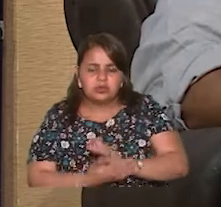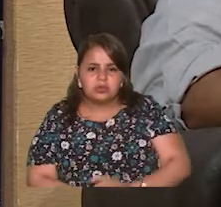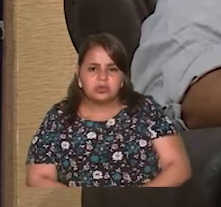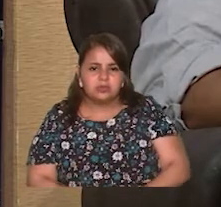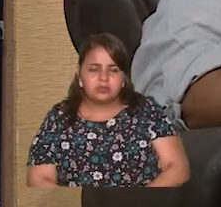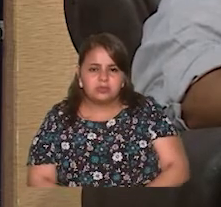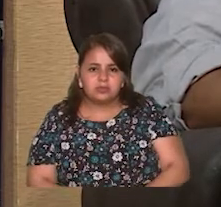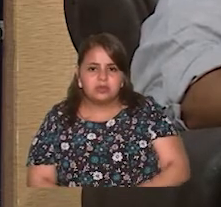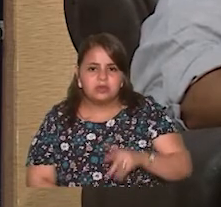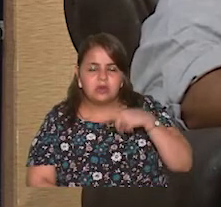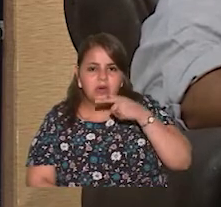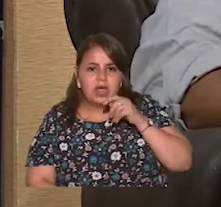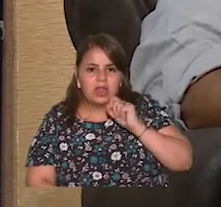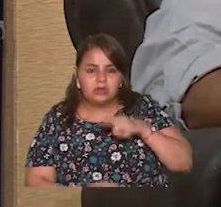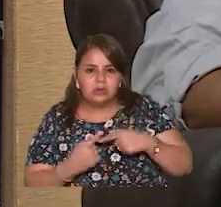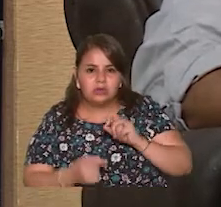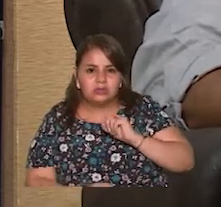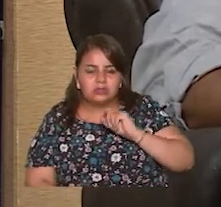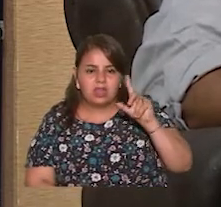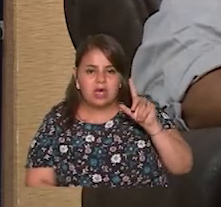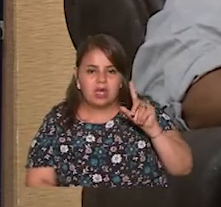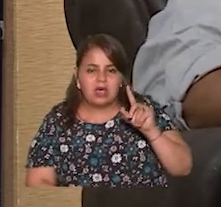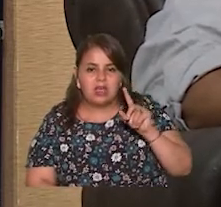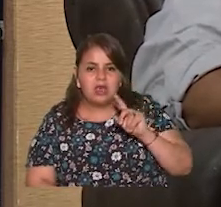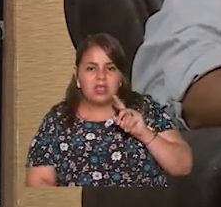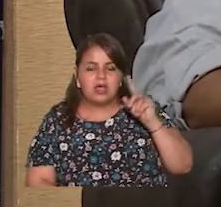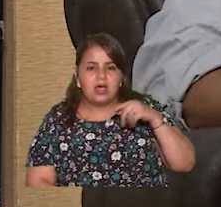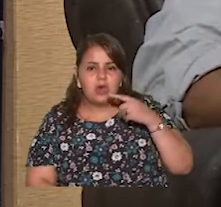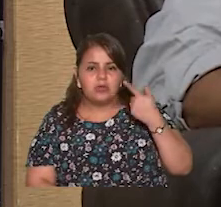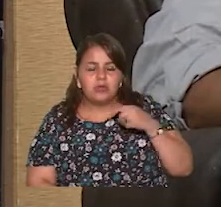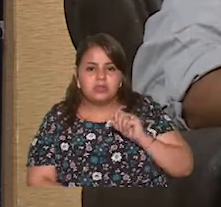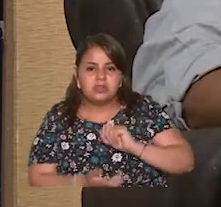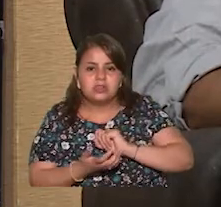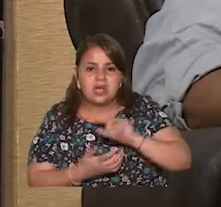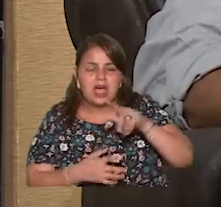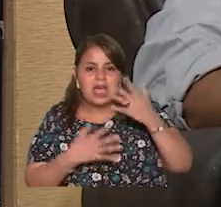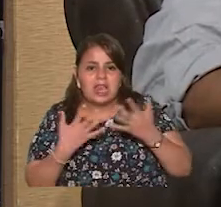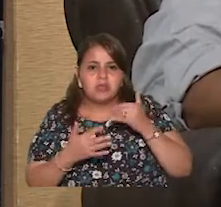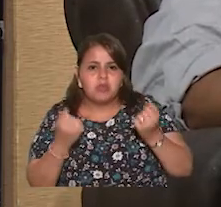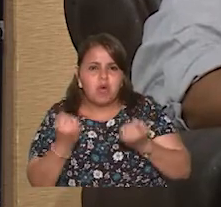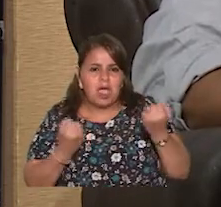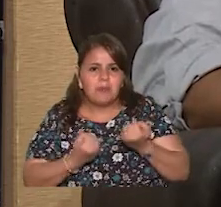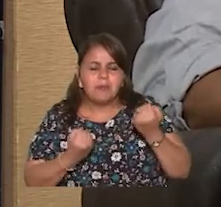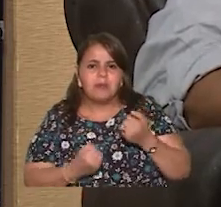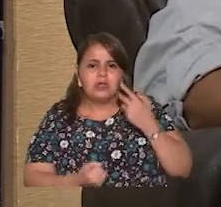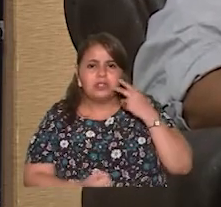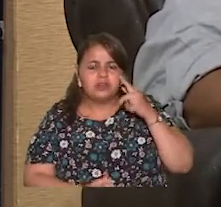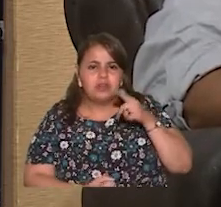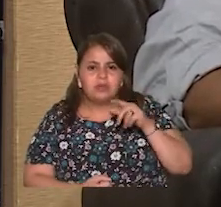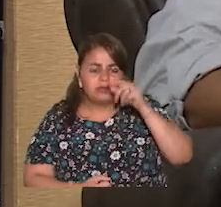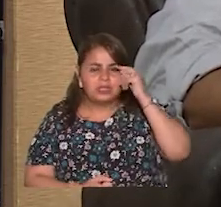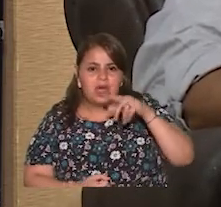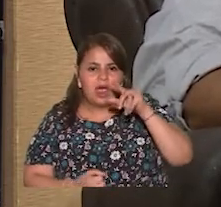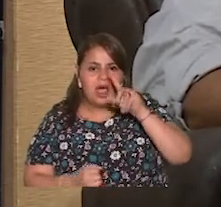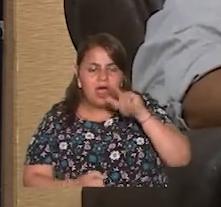لي يعني هو مش دايما صح، هو عايز الصح، بيجري ورا الصح علشان يعمله. فلو هو غلط هو مش،